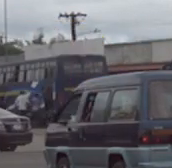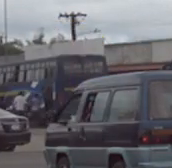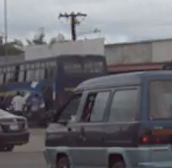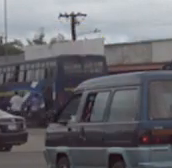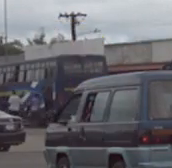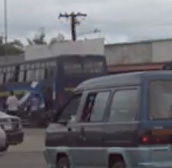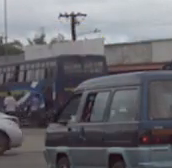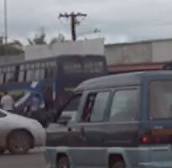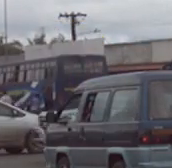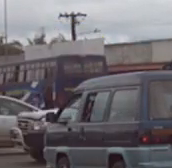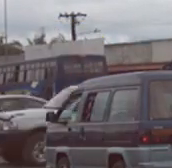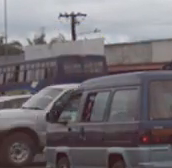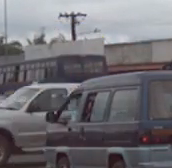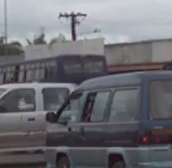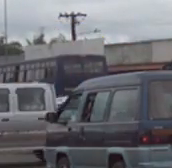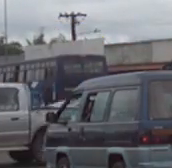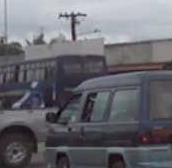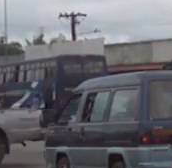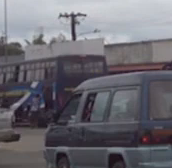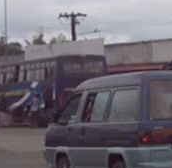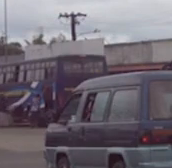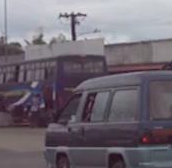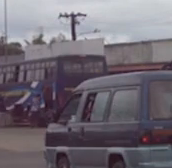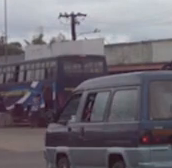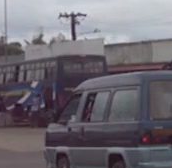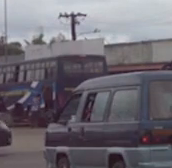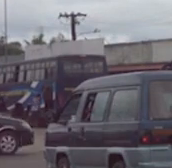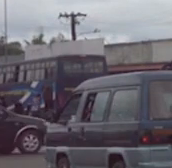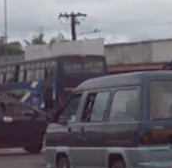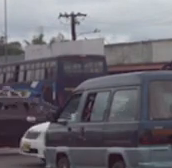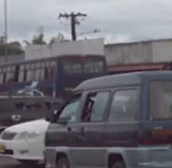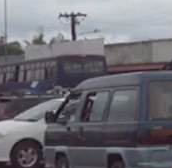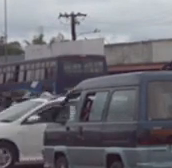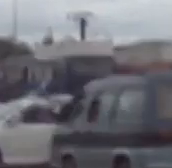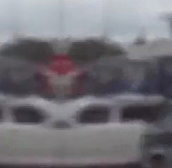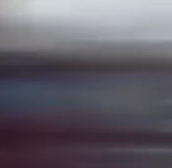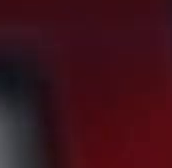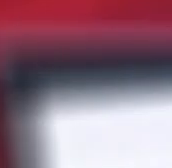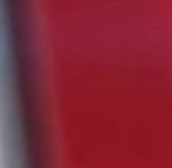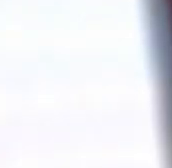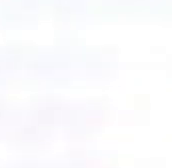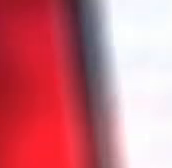हमेशा मिर्ची FM सुनता हूँ मिर्ची FM is hot in लंबासा.